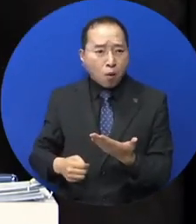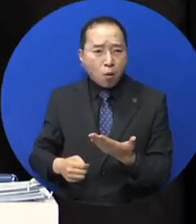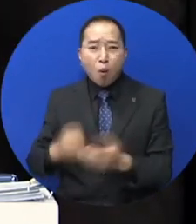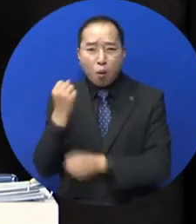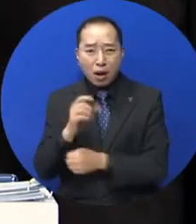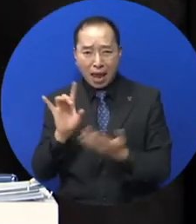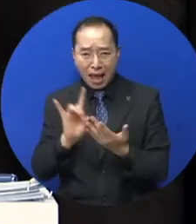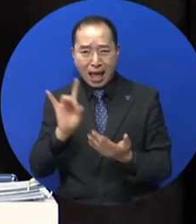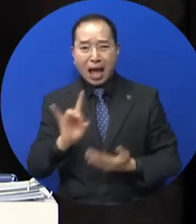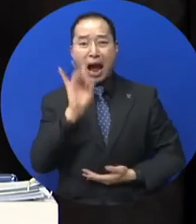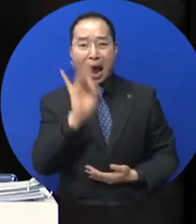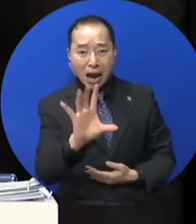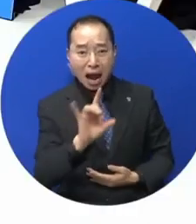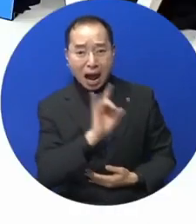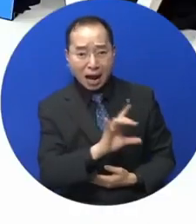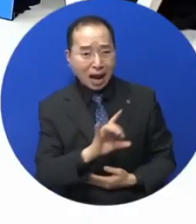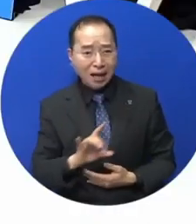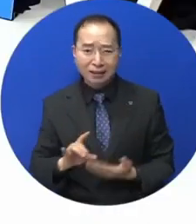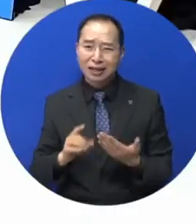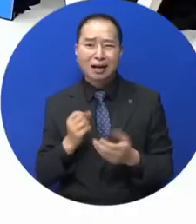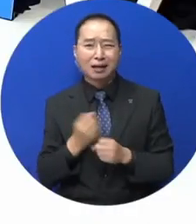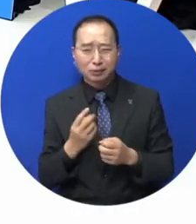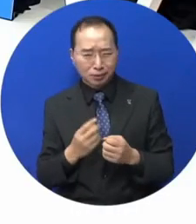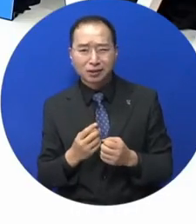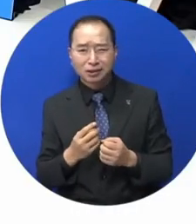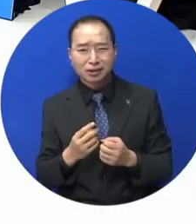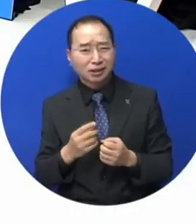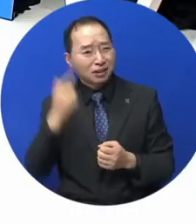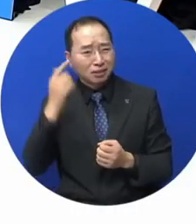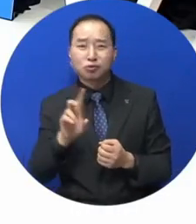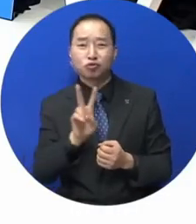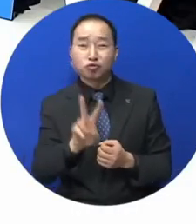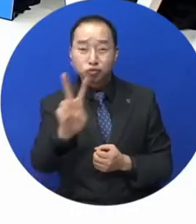하나 하게 돼 있는데 사회자 권한으로 두 개 할 수도 있습니다.